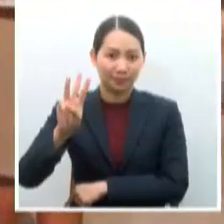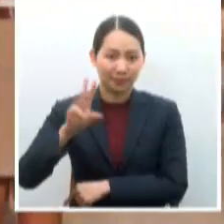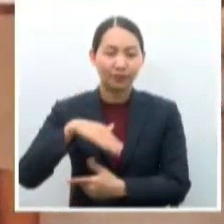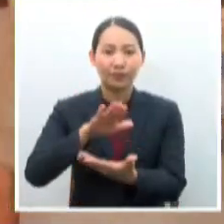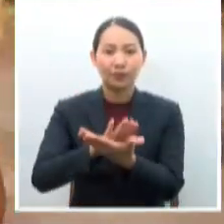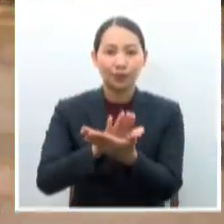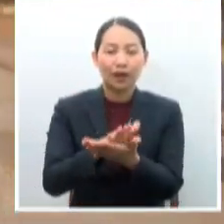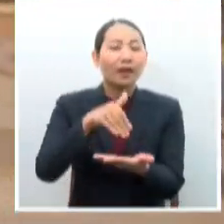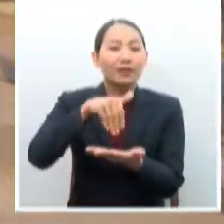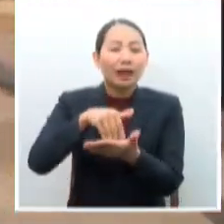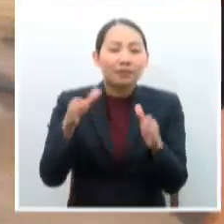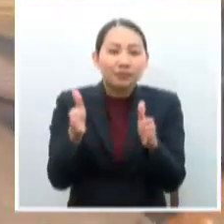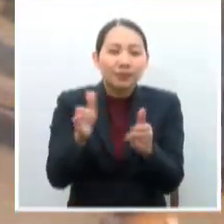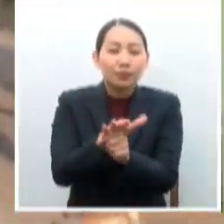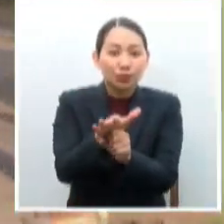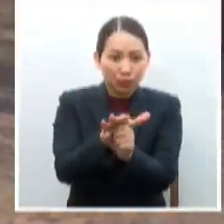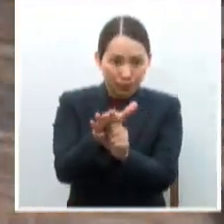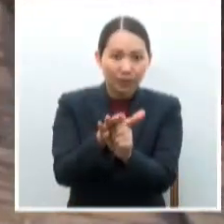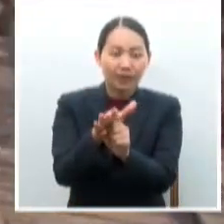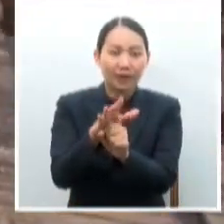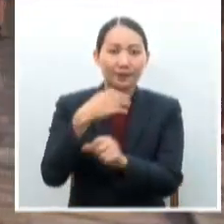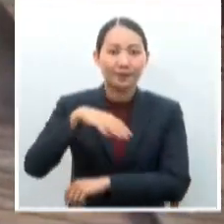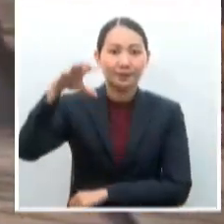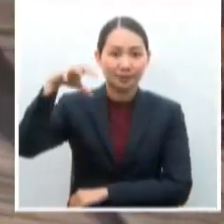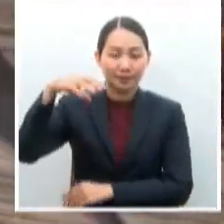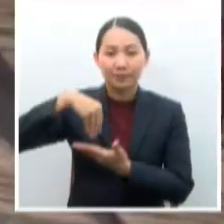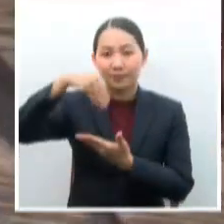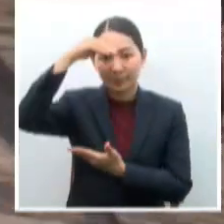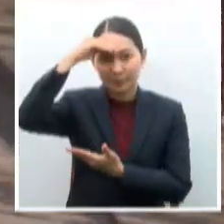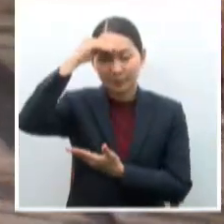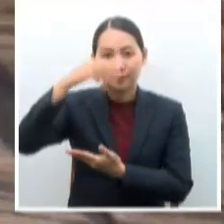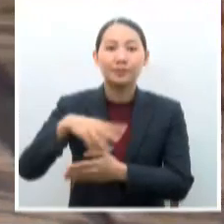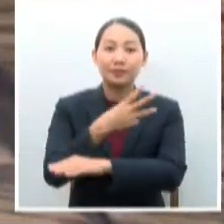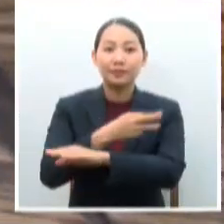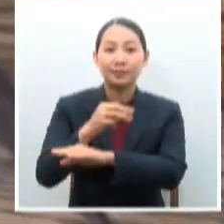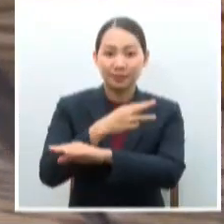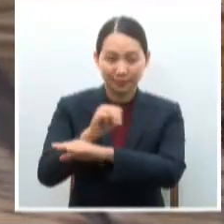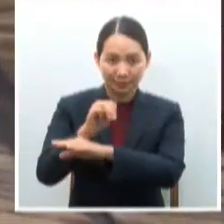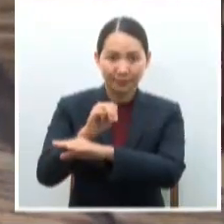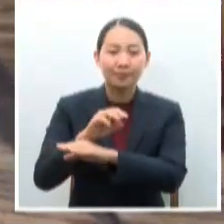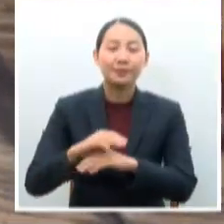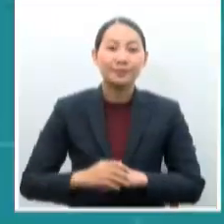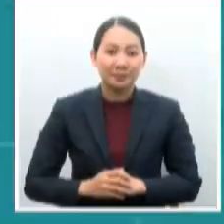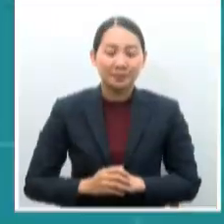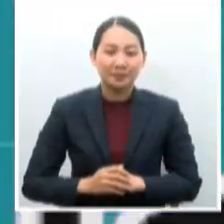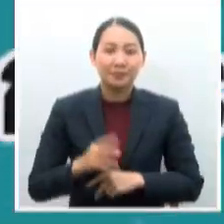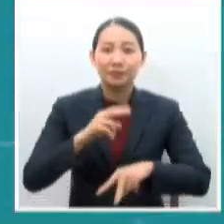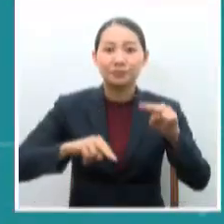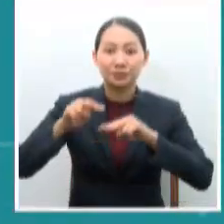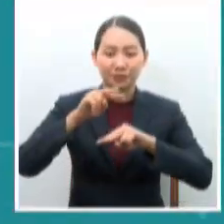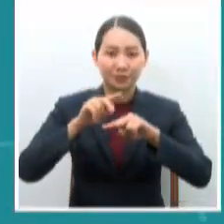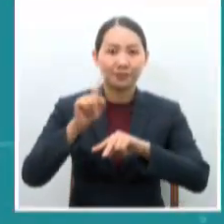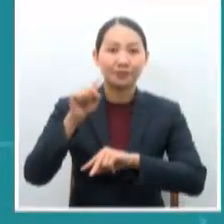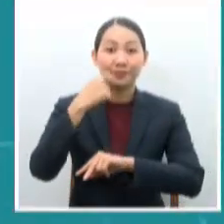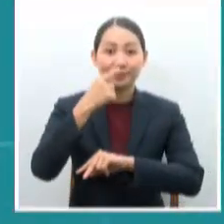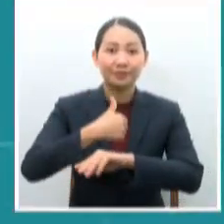างสำนักงานเขตพื้นที่การศึกษามัธยมศึกษาจังหวัดมหาสารคามมีนายเฉลิมชัยสืบสุน